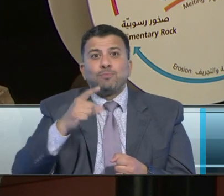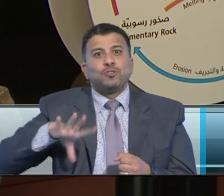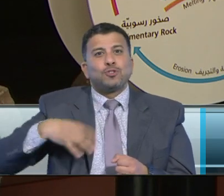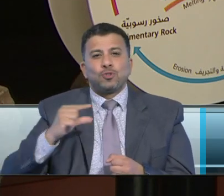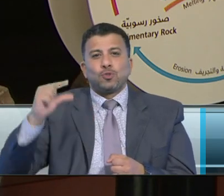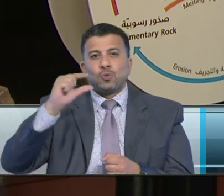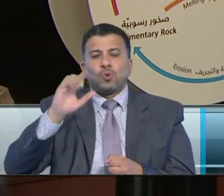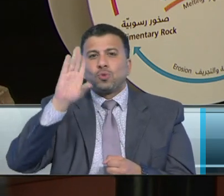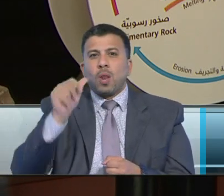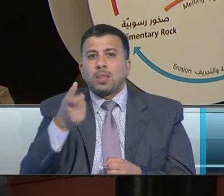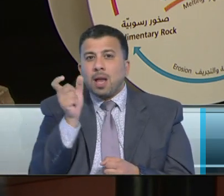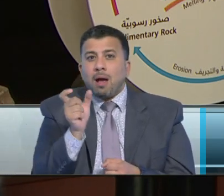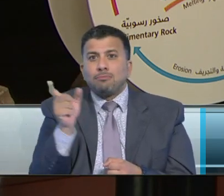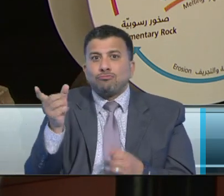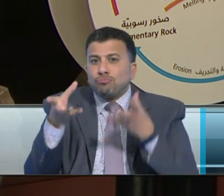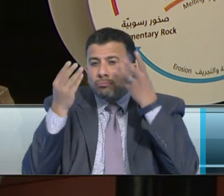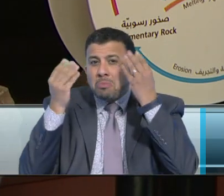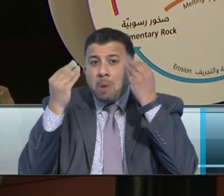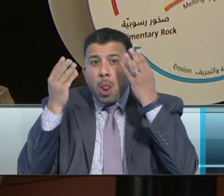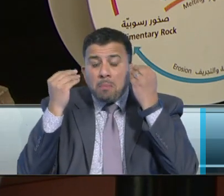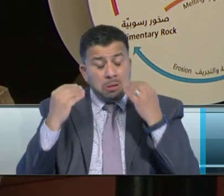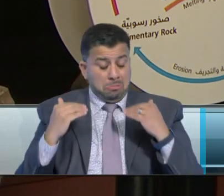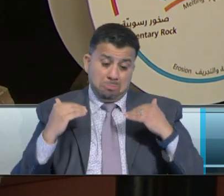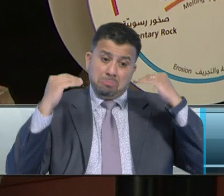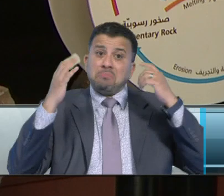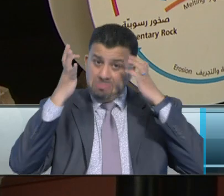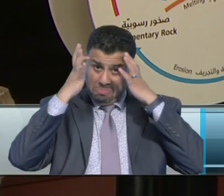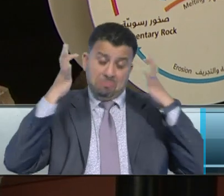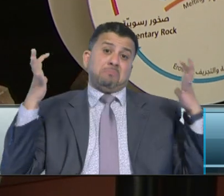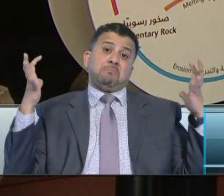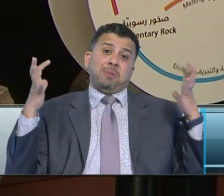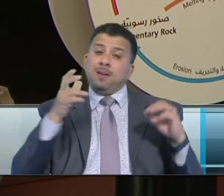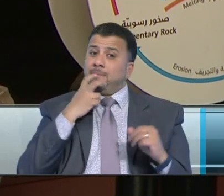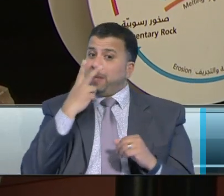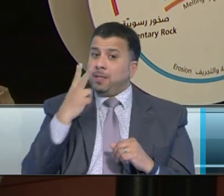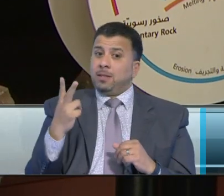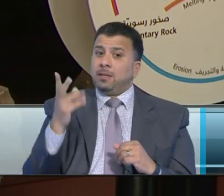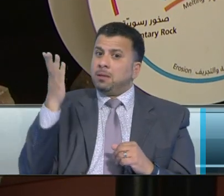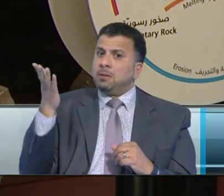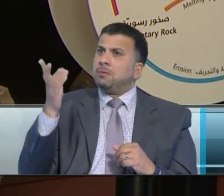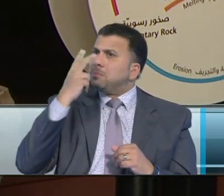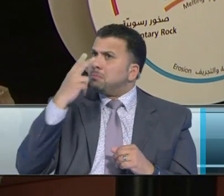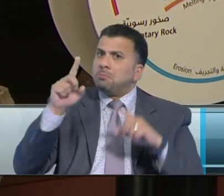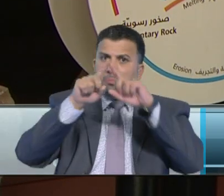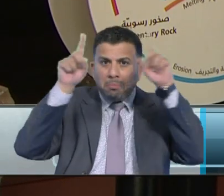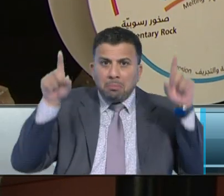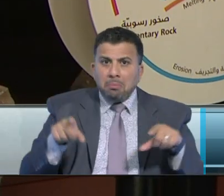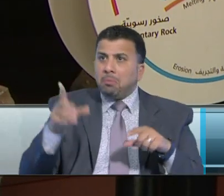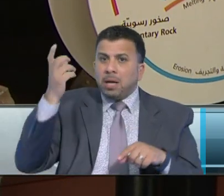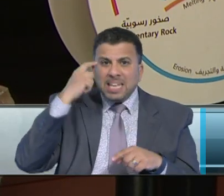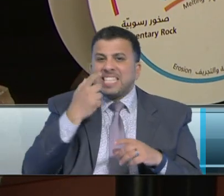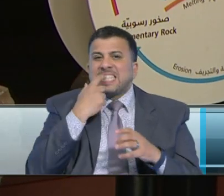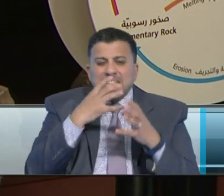هني وزودنا على معلومات راقية جدا وأيضا قديمة جدا، وعندنا الأفيولايت وأيضا عندنا نافذة تتكلم عن